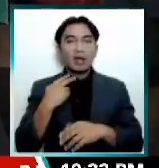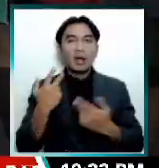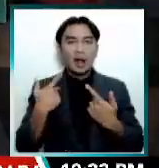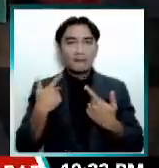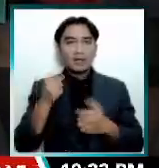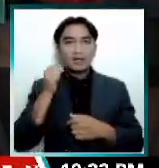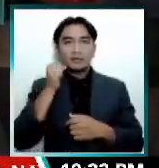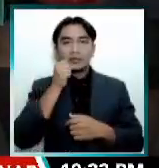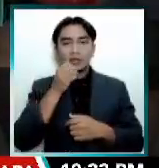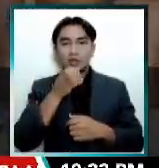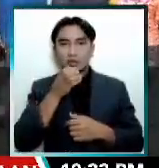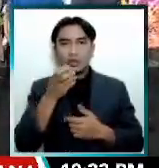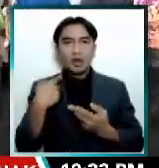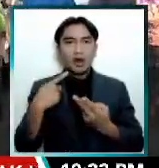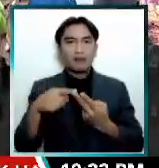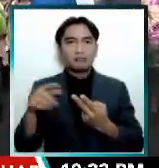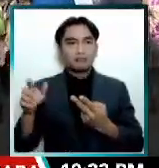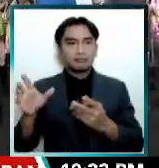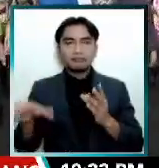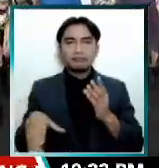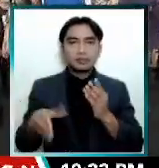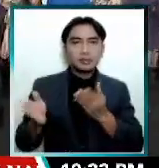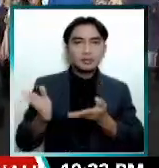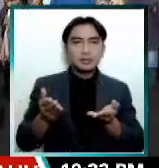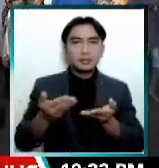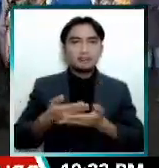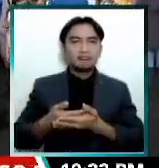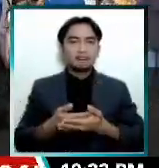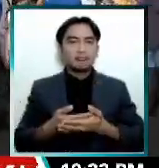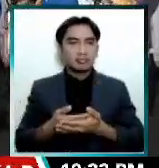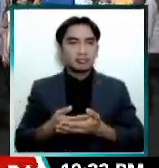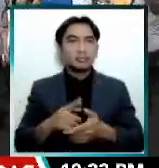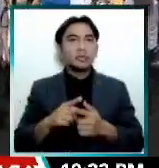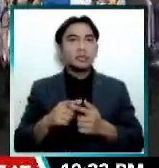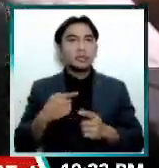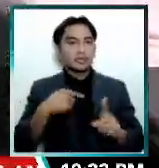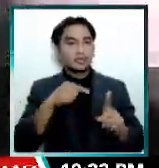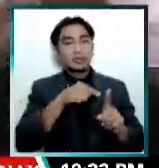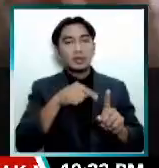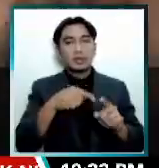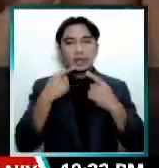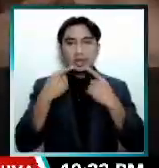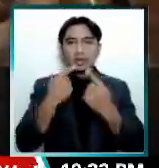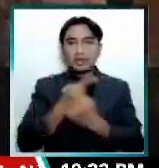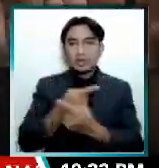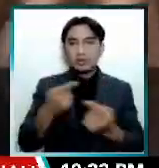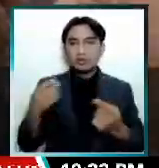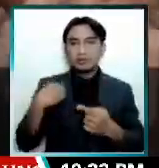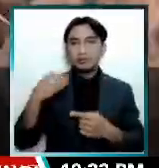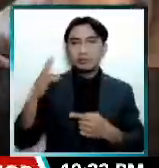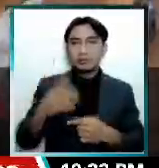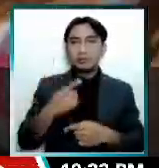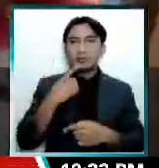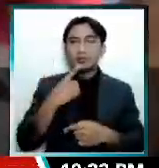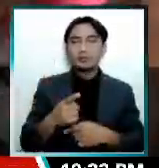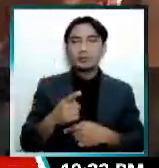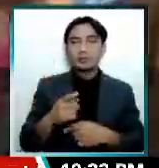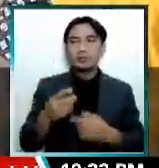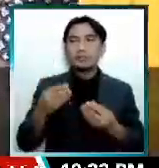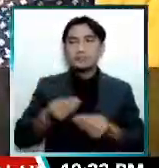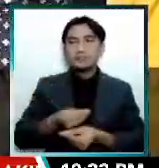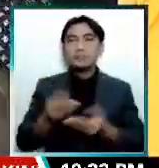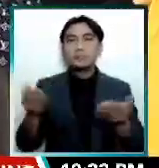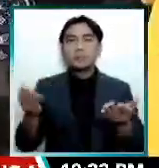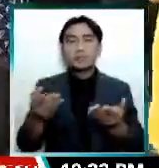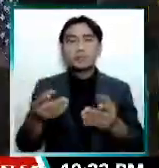at may dalang sanggol. Maya-maya pa nag-anunsyo ang mga kawani ng DSWD-NCR na magbibigay sila ng